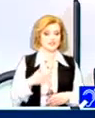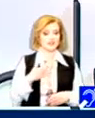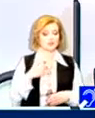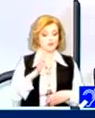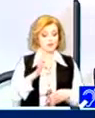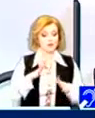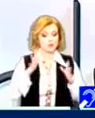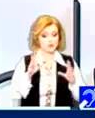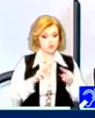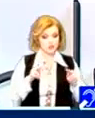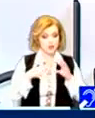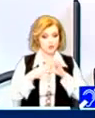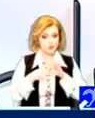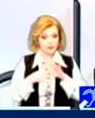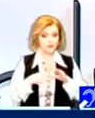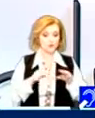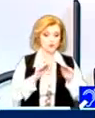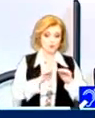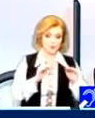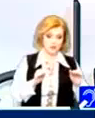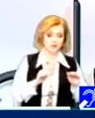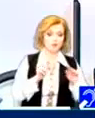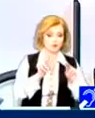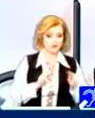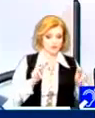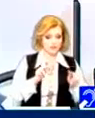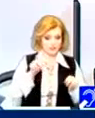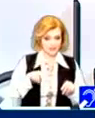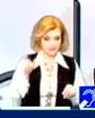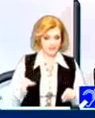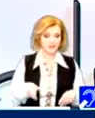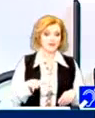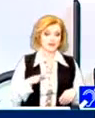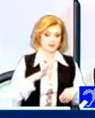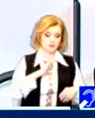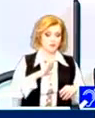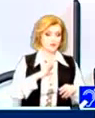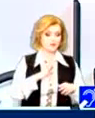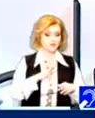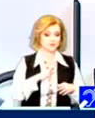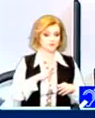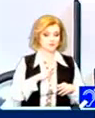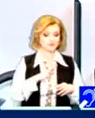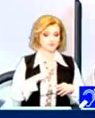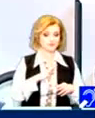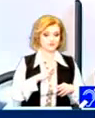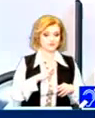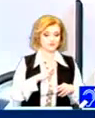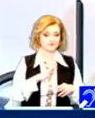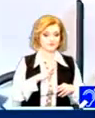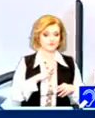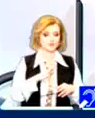elevi, îi vom instrui, le vom da anumite instrumente de utilizare în procesul de studiu, astfel